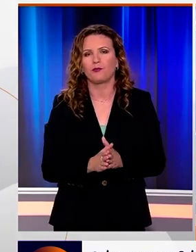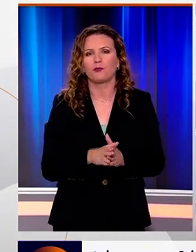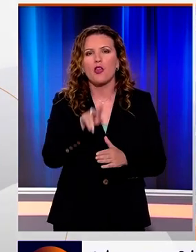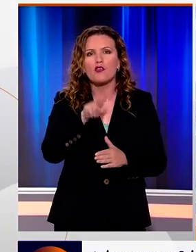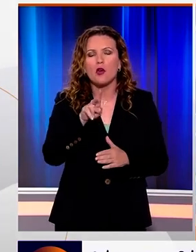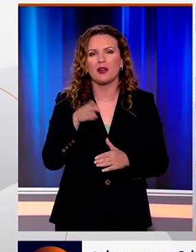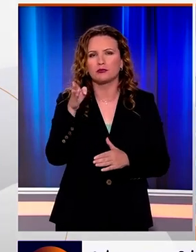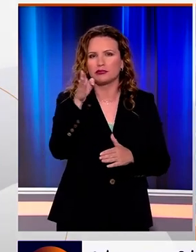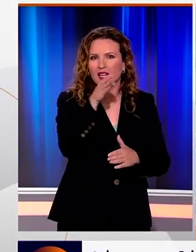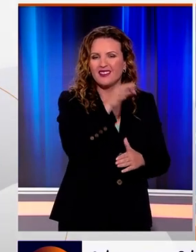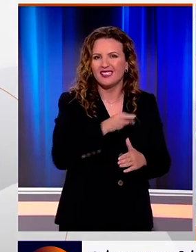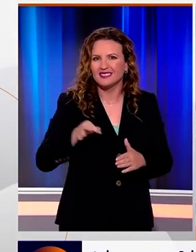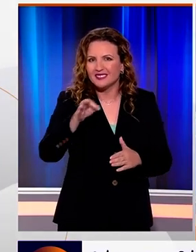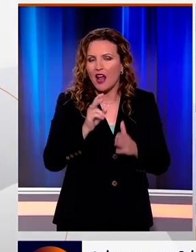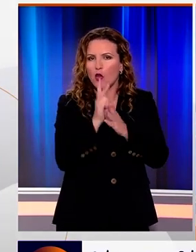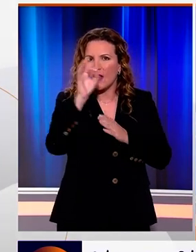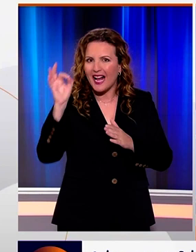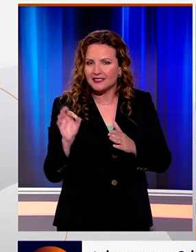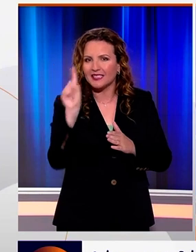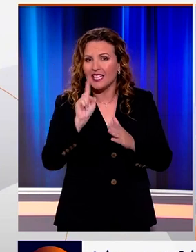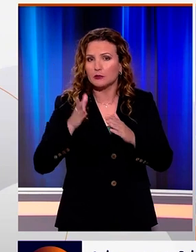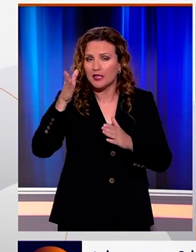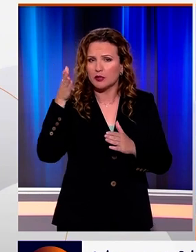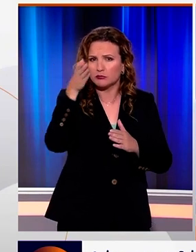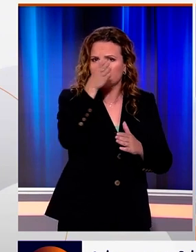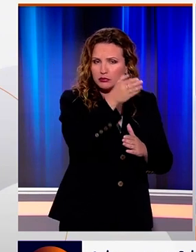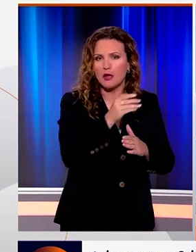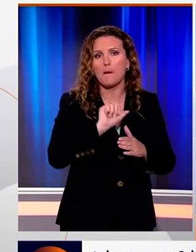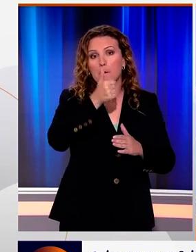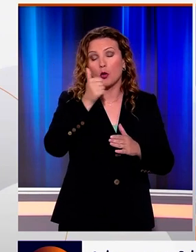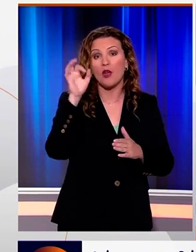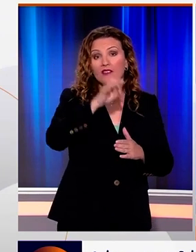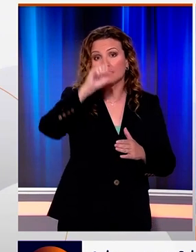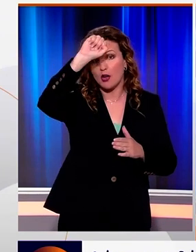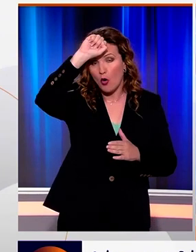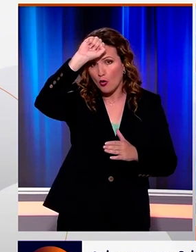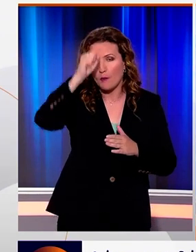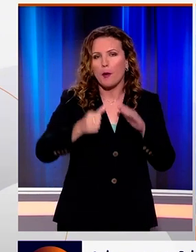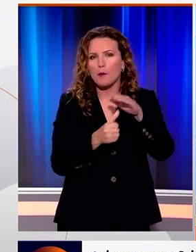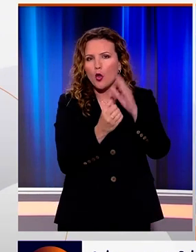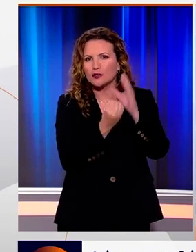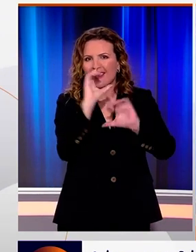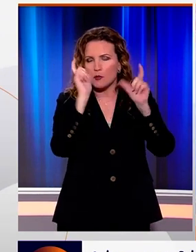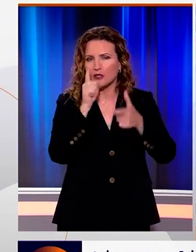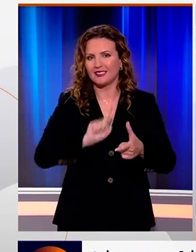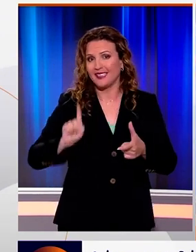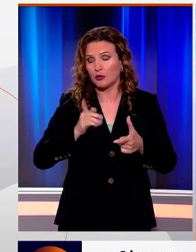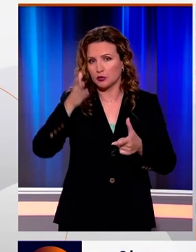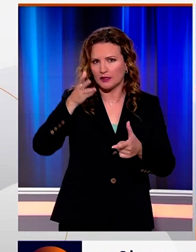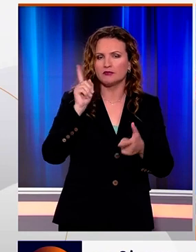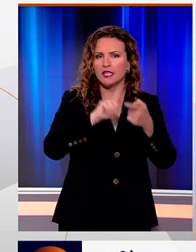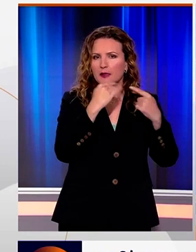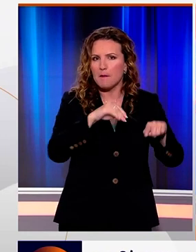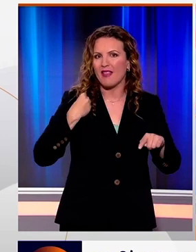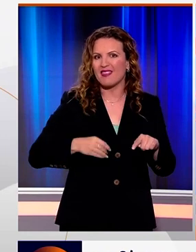Διήμερη περιοδία σε νησιά της Δωδεκανήσου πραγματοποιεί ο Κυριάκος Μητσοτάκης με πρώτο σταθμό τη Ρόδο. Ο πρόεδρος της Νέας Δημοκρατίας συναντήθηκε με τον δήμαρχο